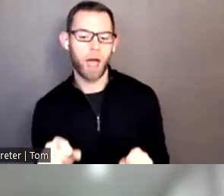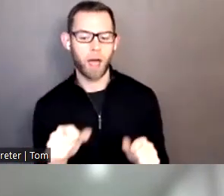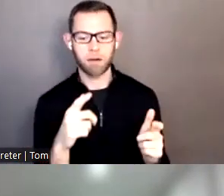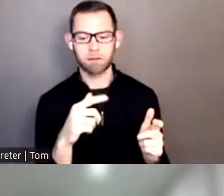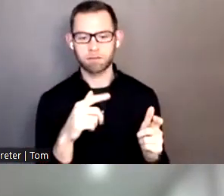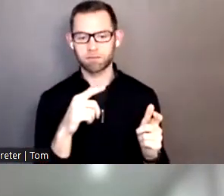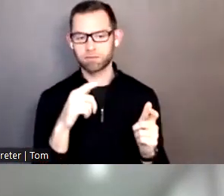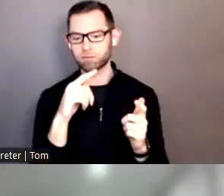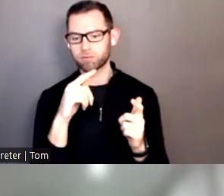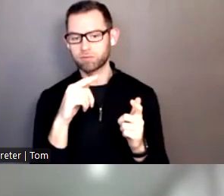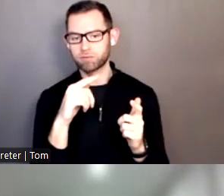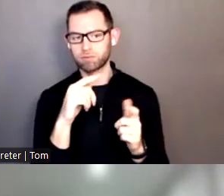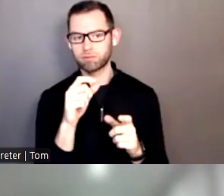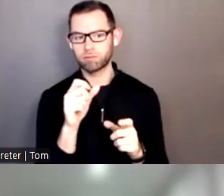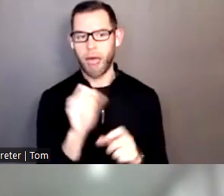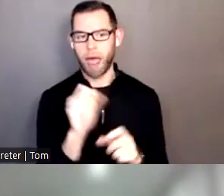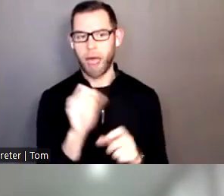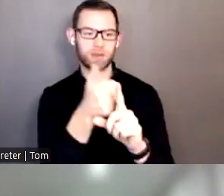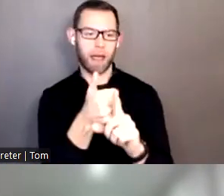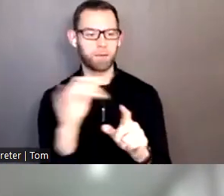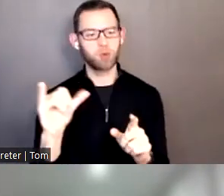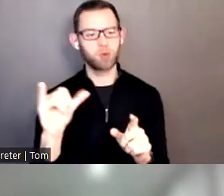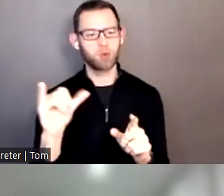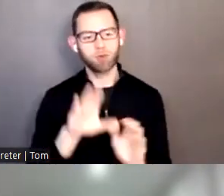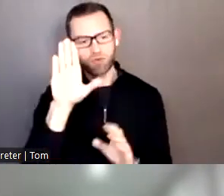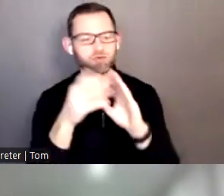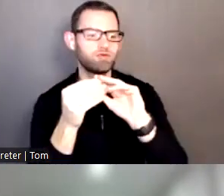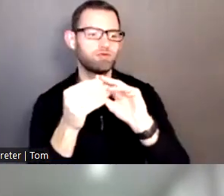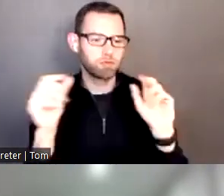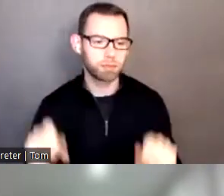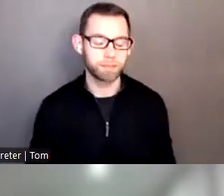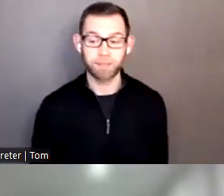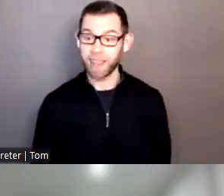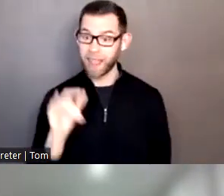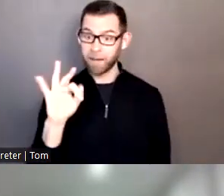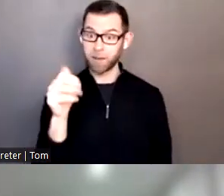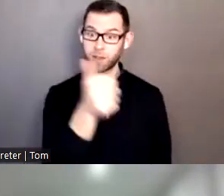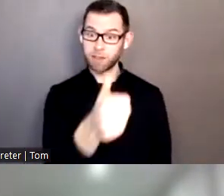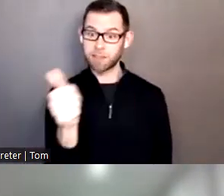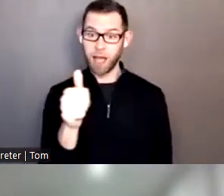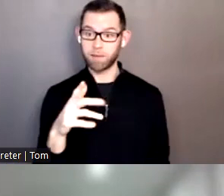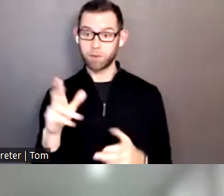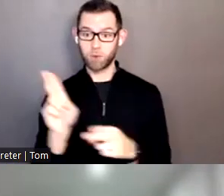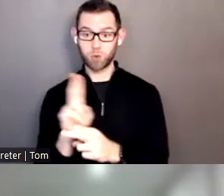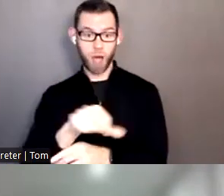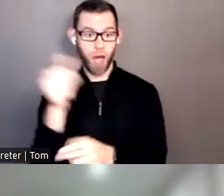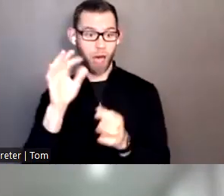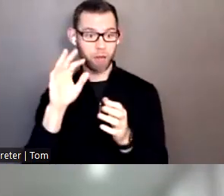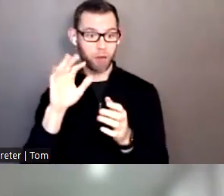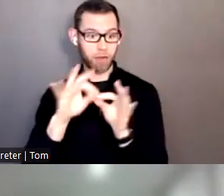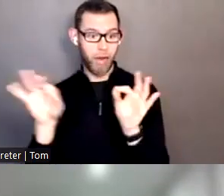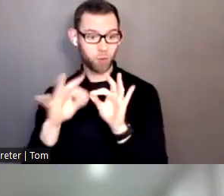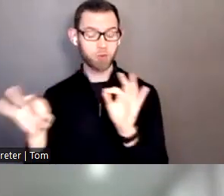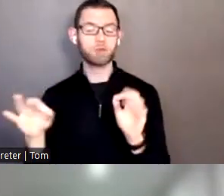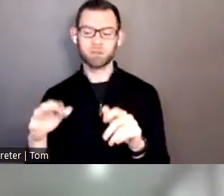Again, to those of you listening in on Et one of pour le monde the qui channels, please feel attendait, free to ask the t'en question prie, in your own mandez language question or dans la langue translate